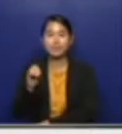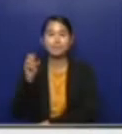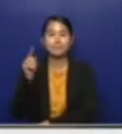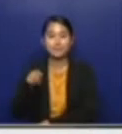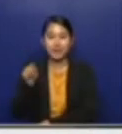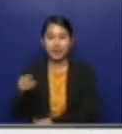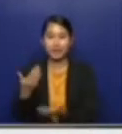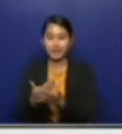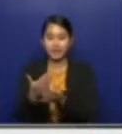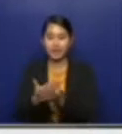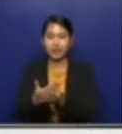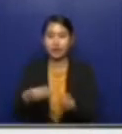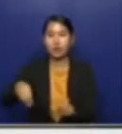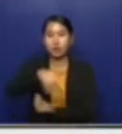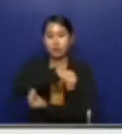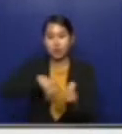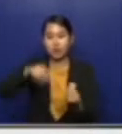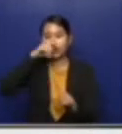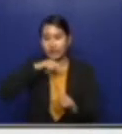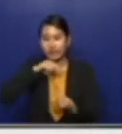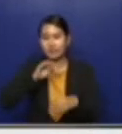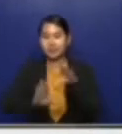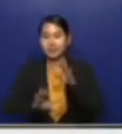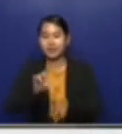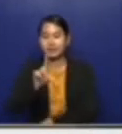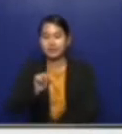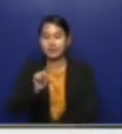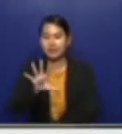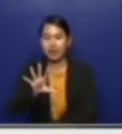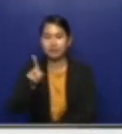70% หมุนเวียนภายในไม่เกิน 20%